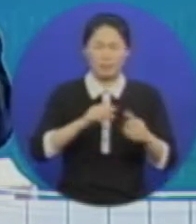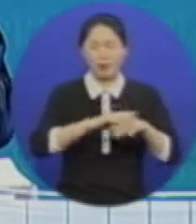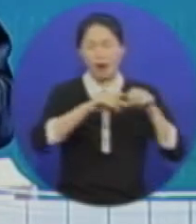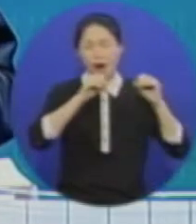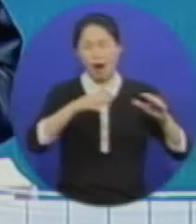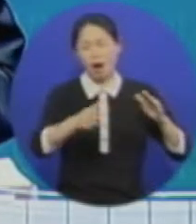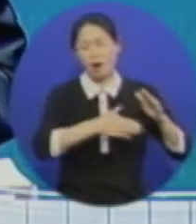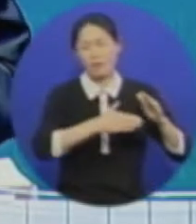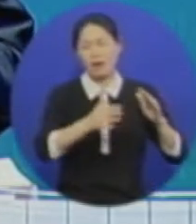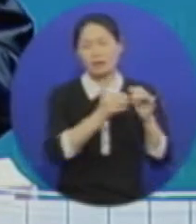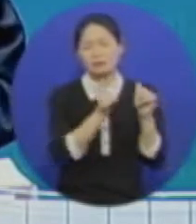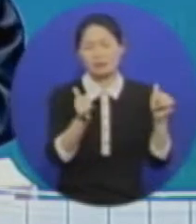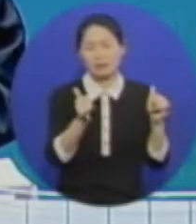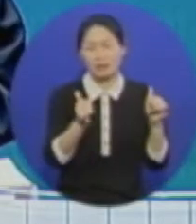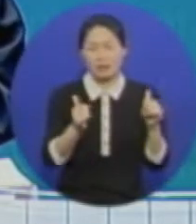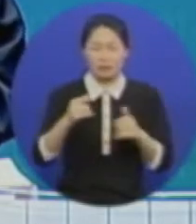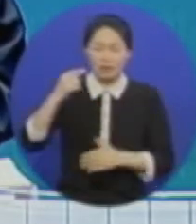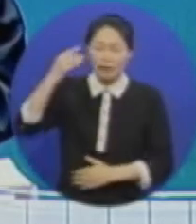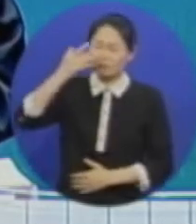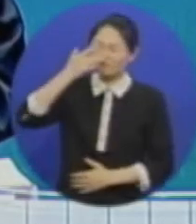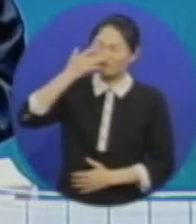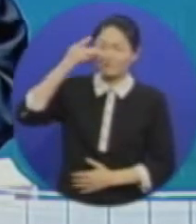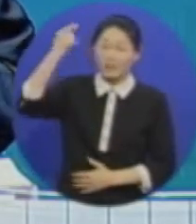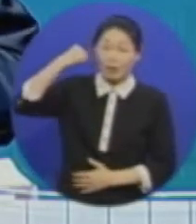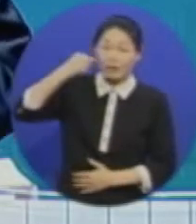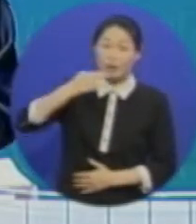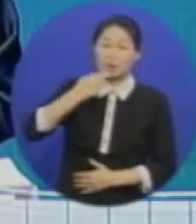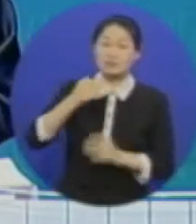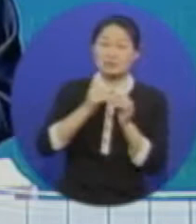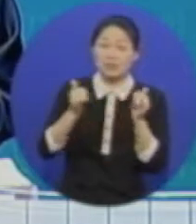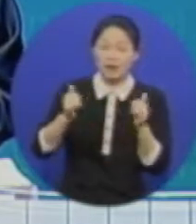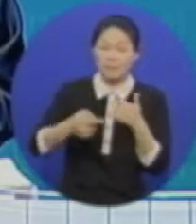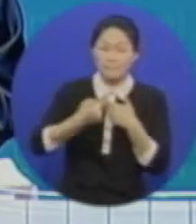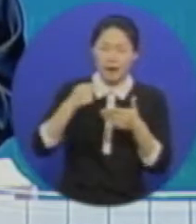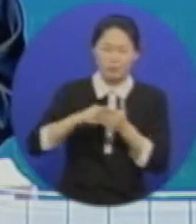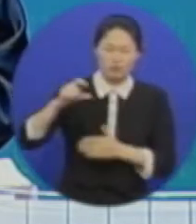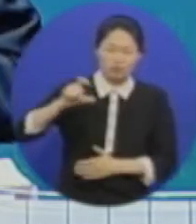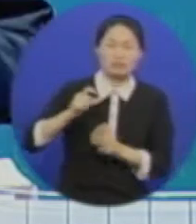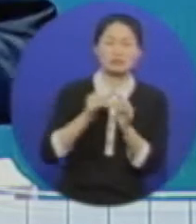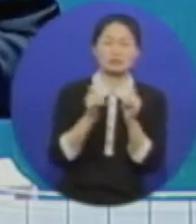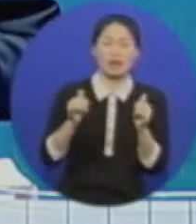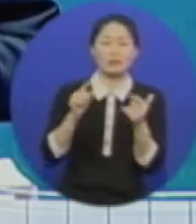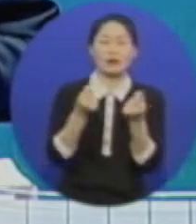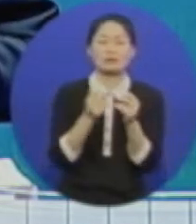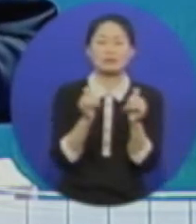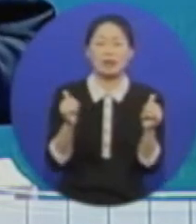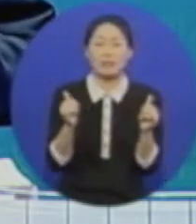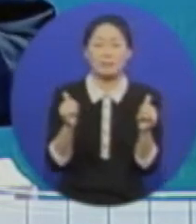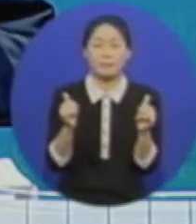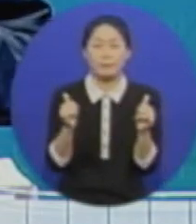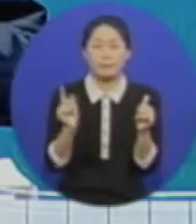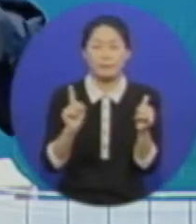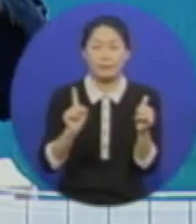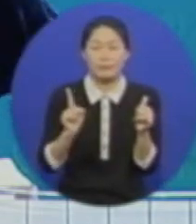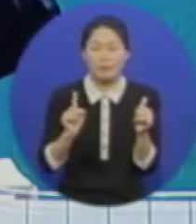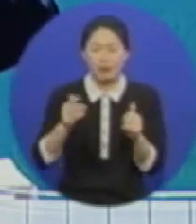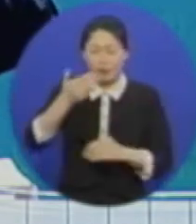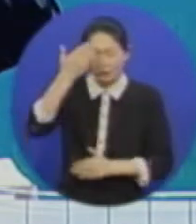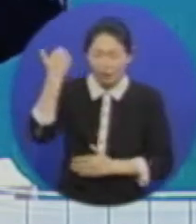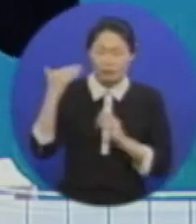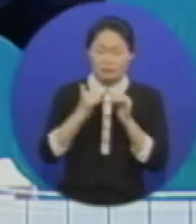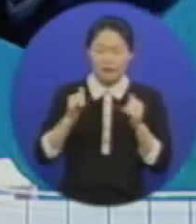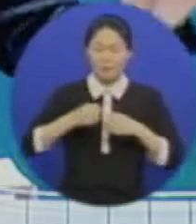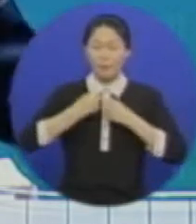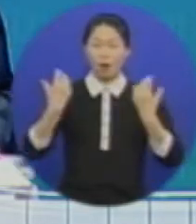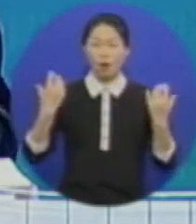그리고 담 각이 없는 자 마음이 굳어진 자 이런 사람은 옛사람 벗어